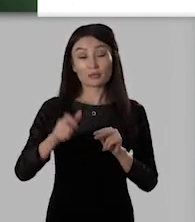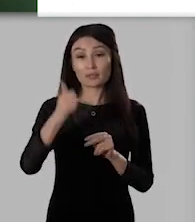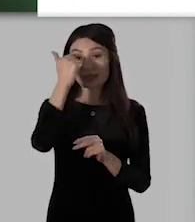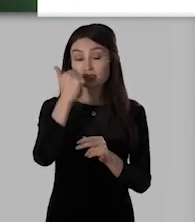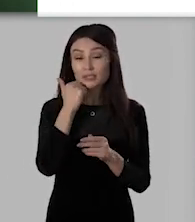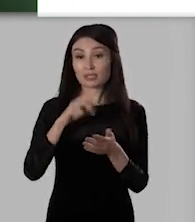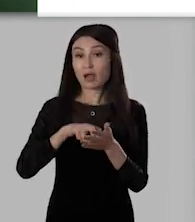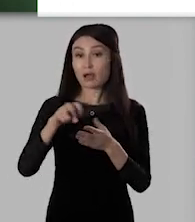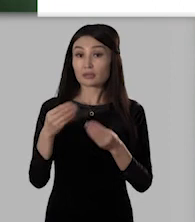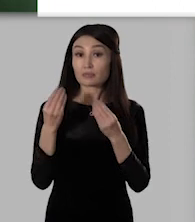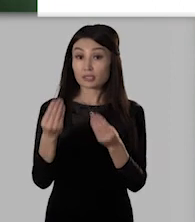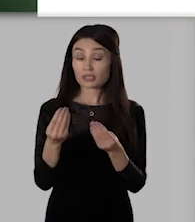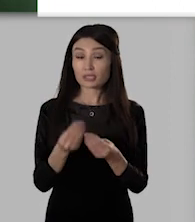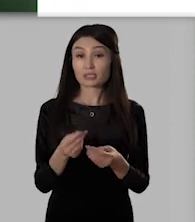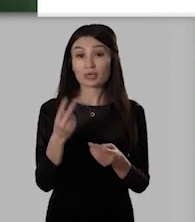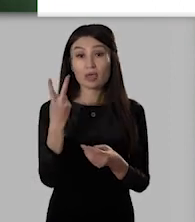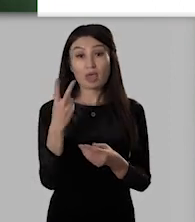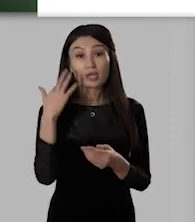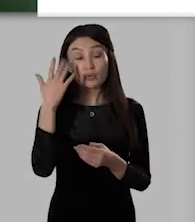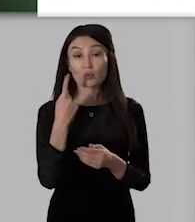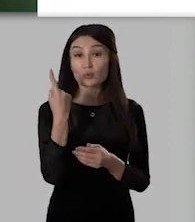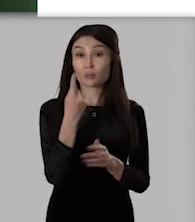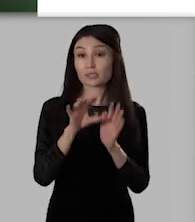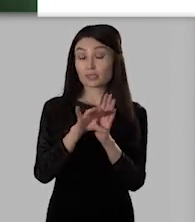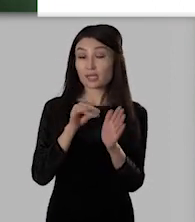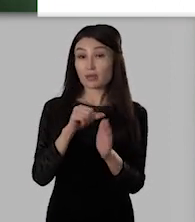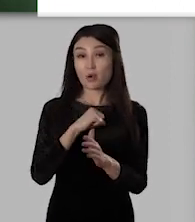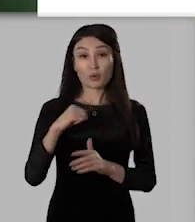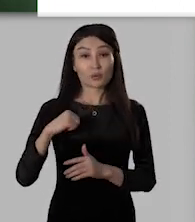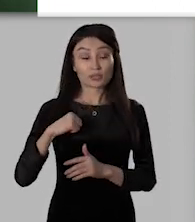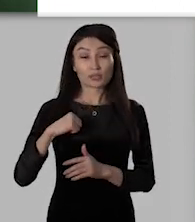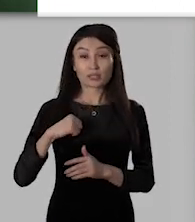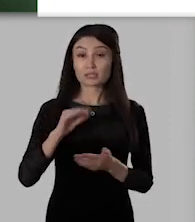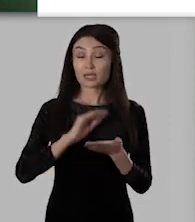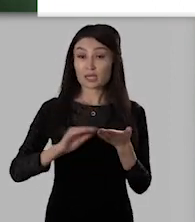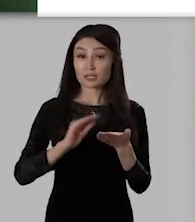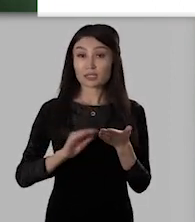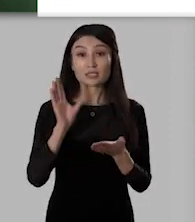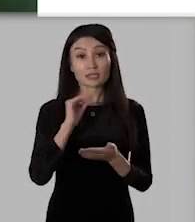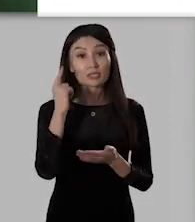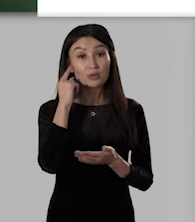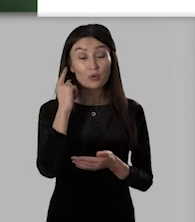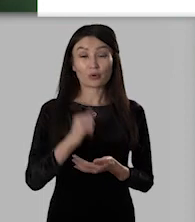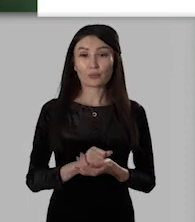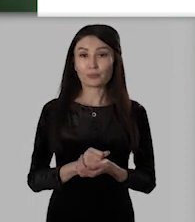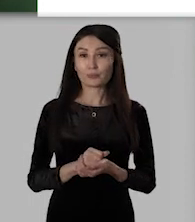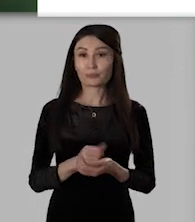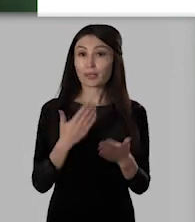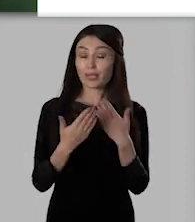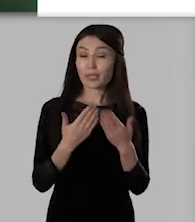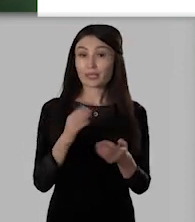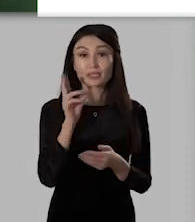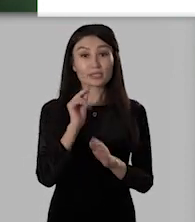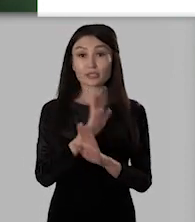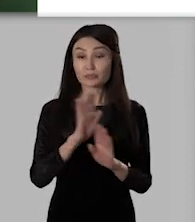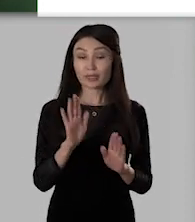кат бериш керек деген эки ойдун бирин тандап, өз алдыңарча жаза алдыңар деп ойлойм. Эгерде